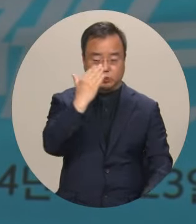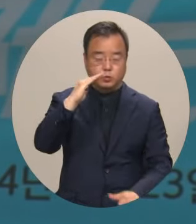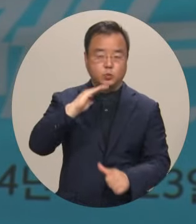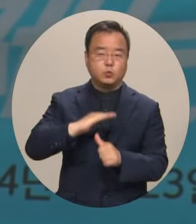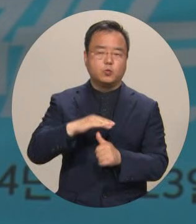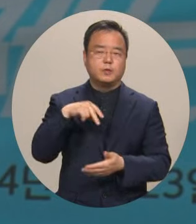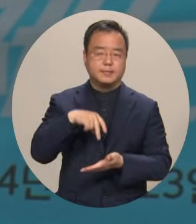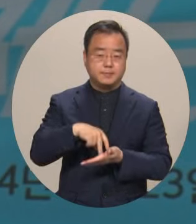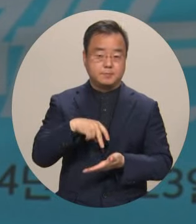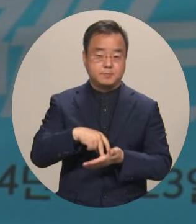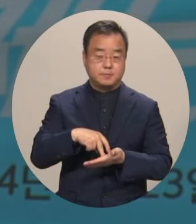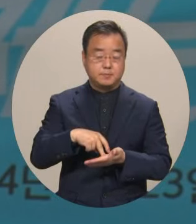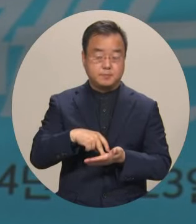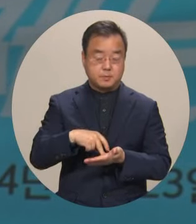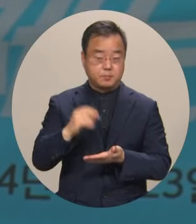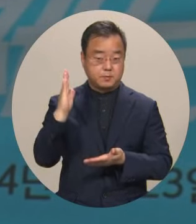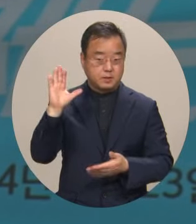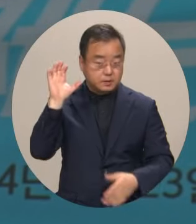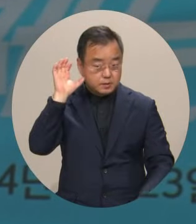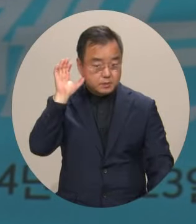정부를상대로헌법소원을제기한청년들의입장을좀더자세히살펴보겠습니다.